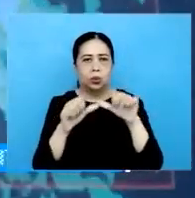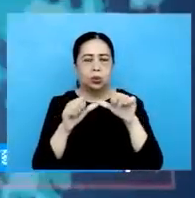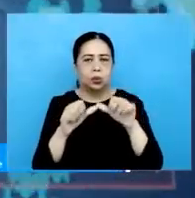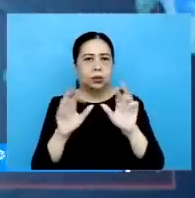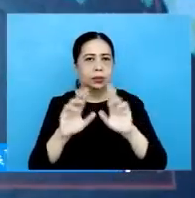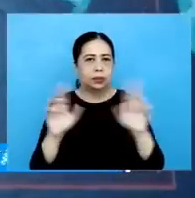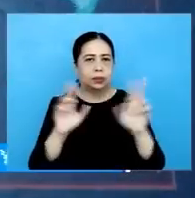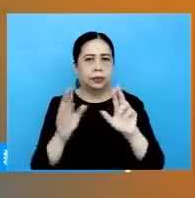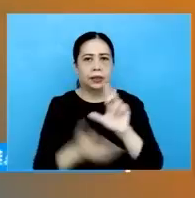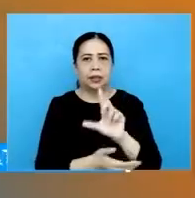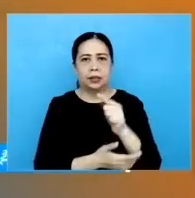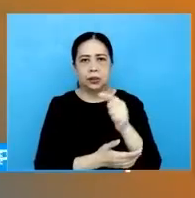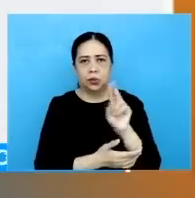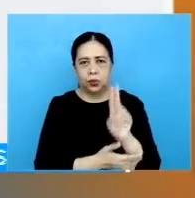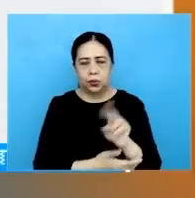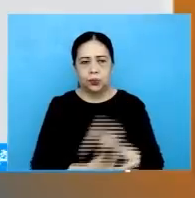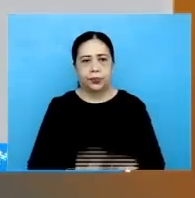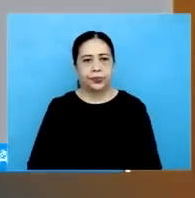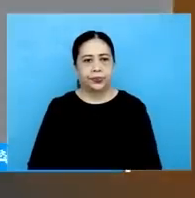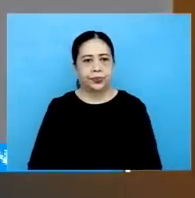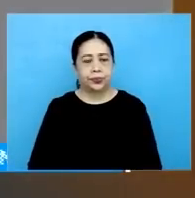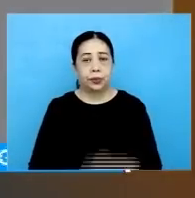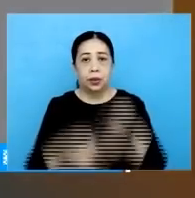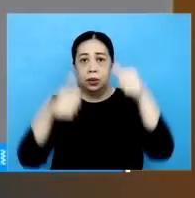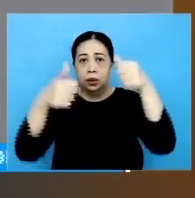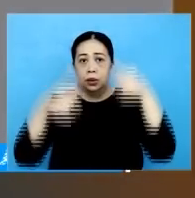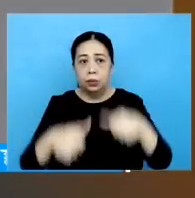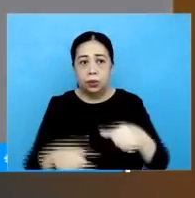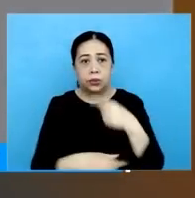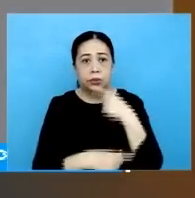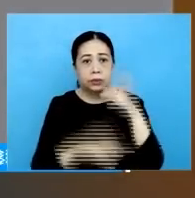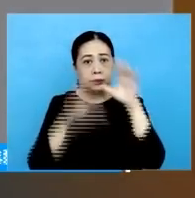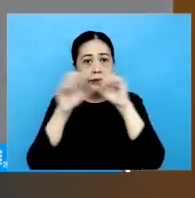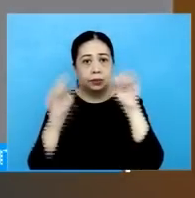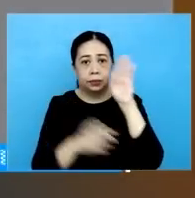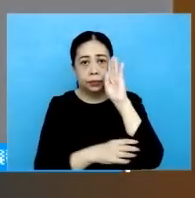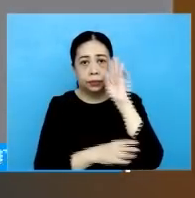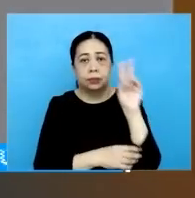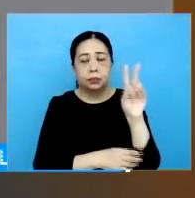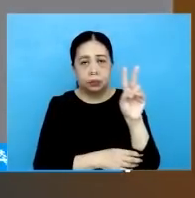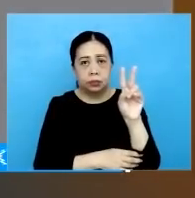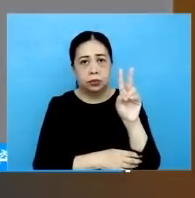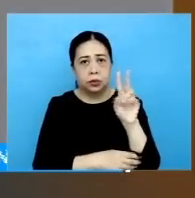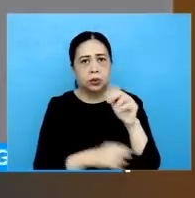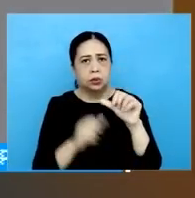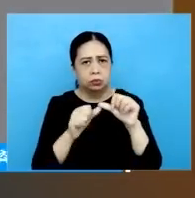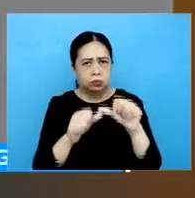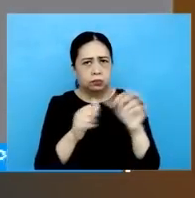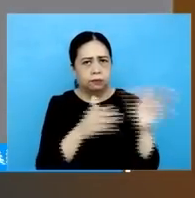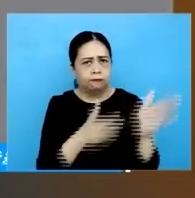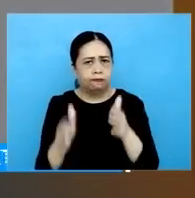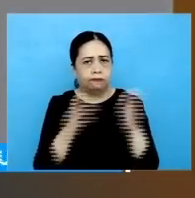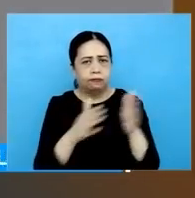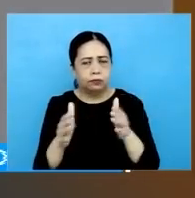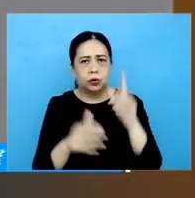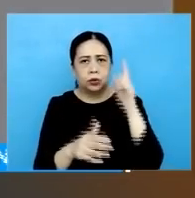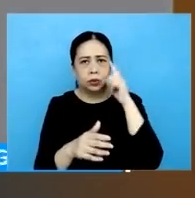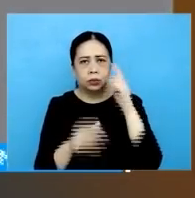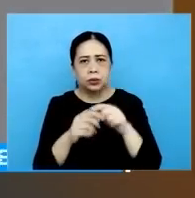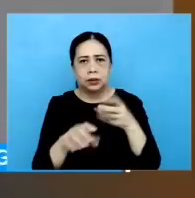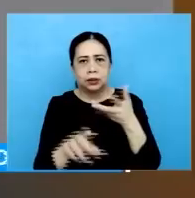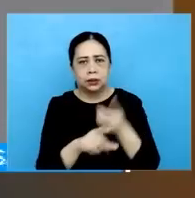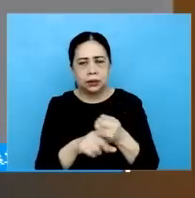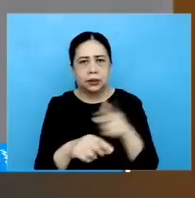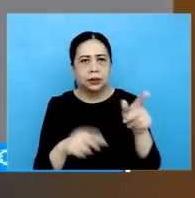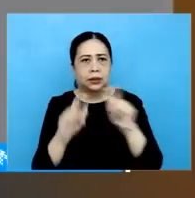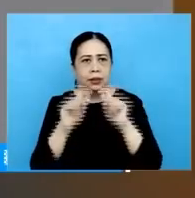ng mga lokal na pamahalaan. Sa isang post, sinabi ni Pangulong Bongbong Marcos na todo handa na ang pamahalaan sa epekto ng Super Bagyo